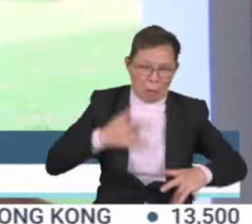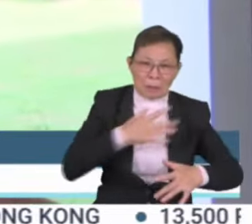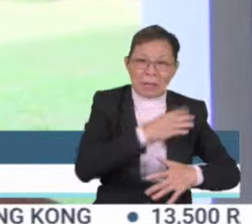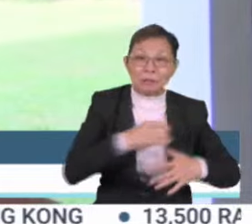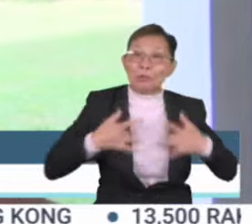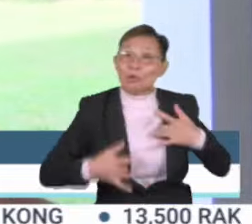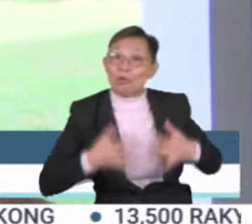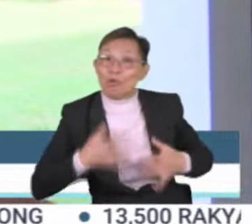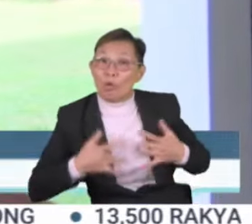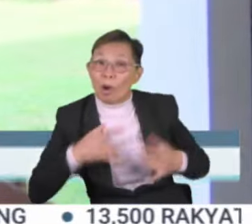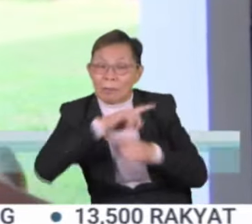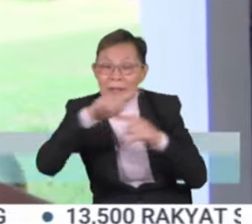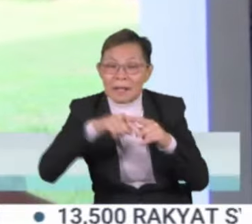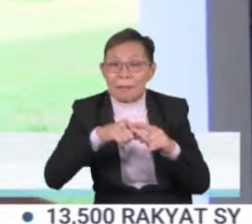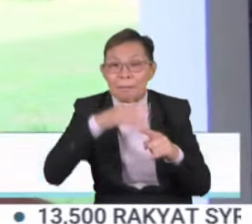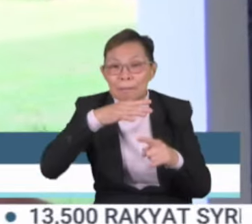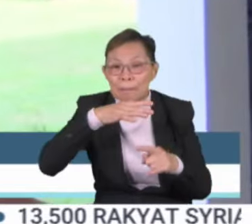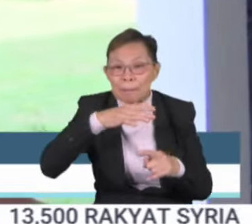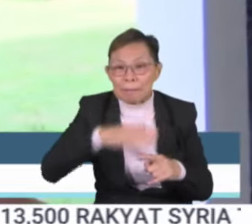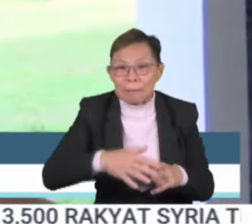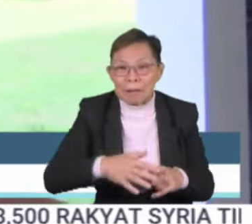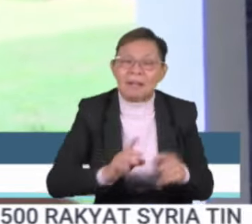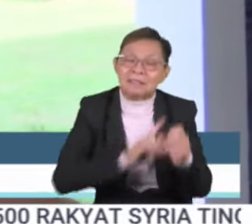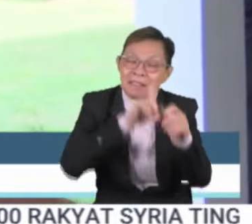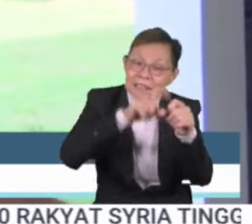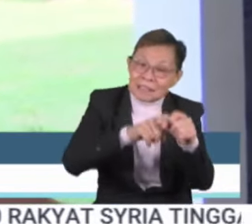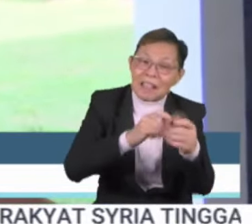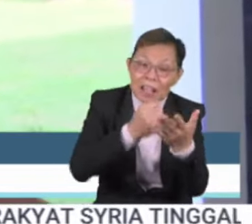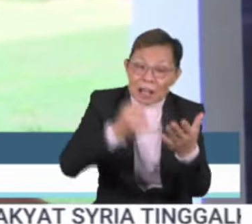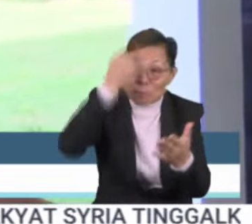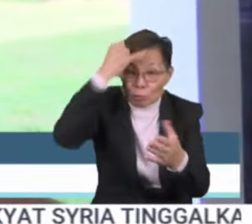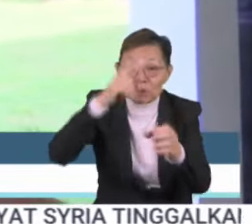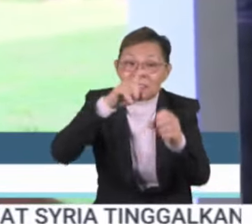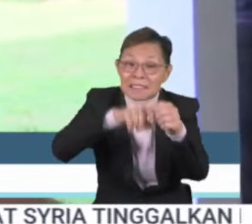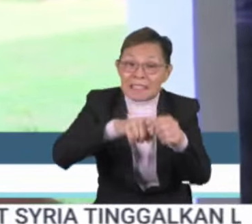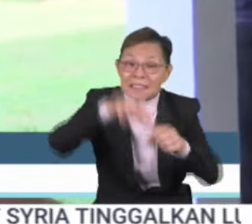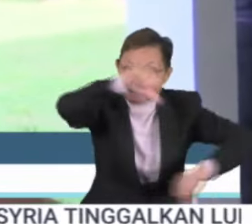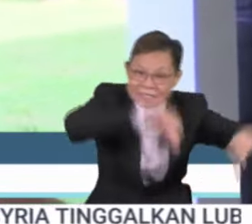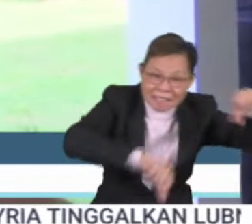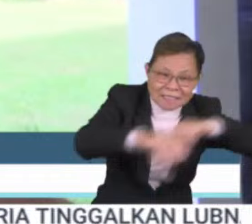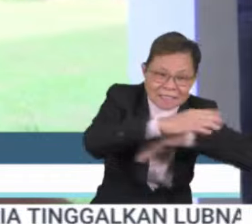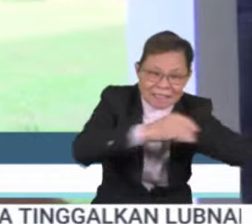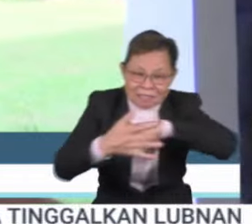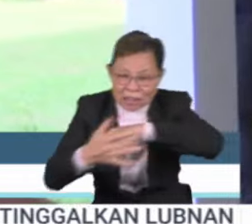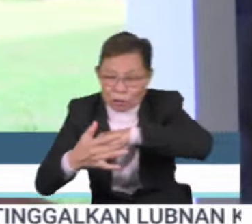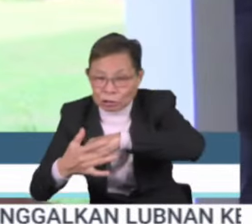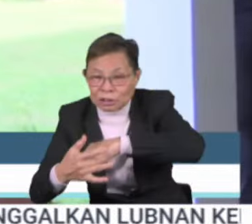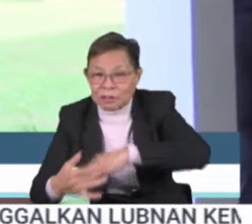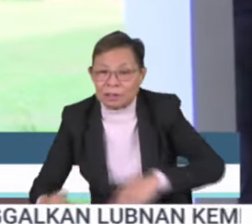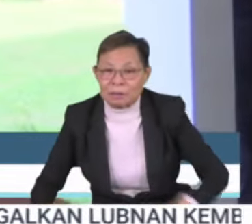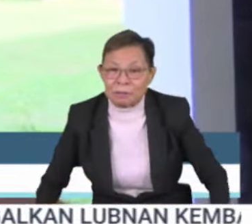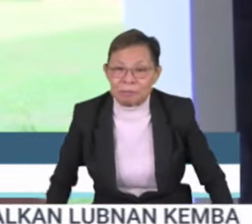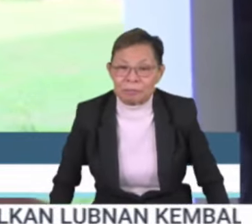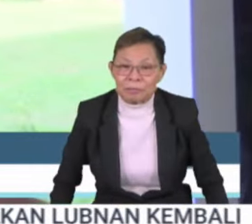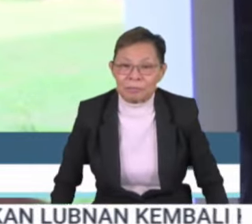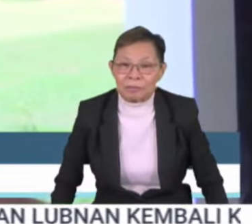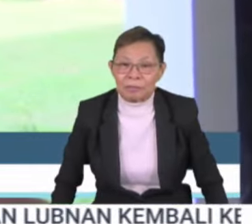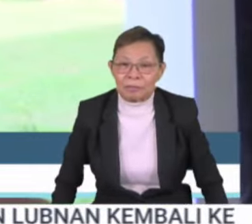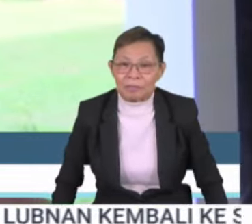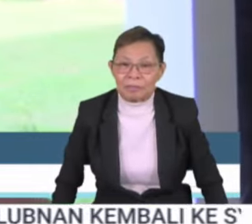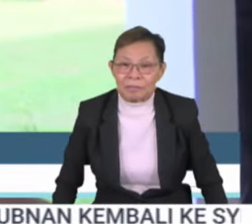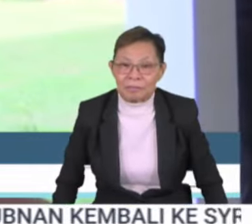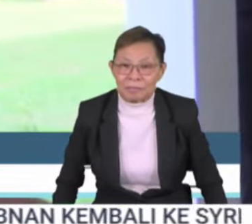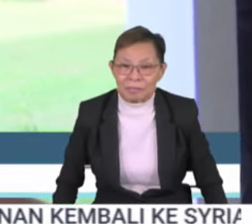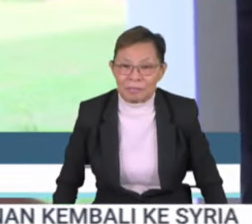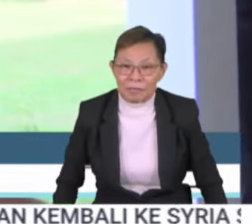apabila mendapatkan ilmu baru tentang sains, teknologi dan space